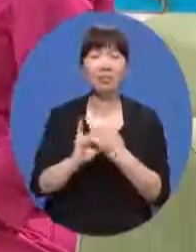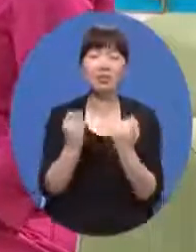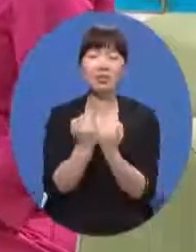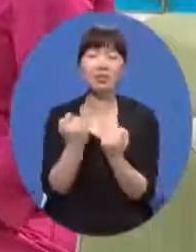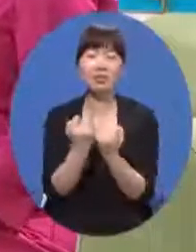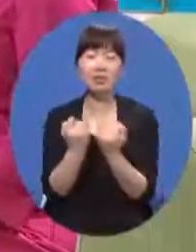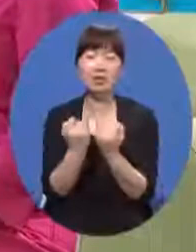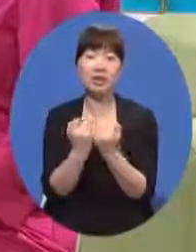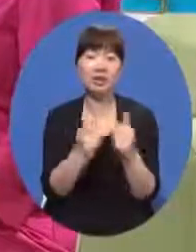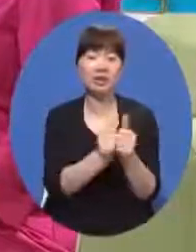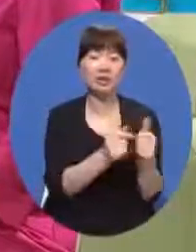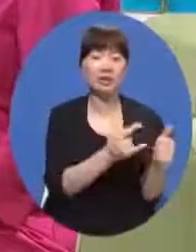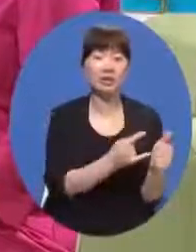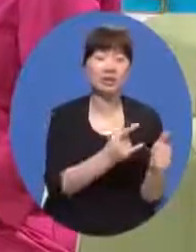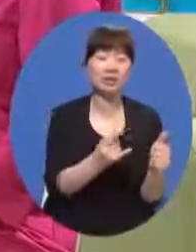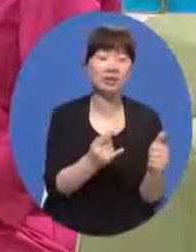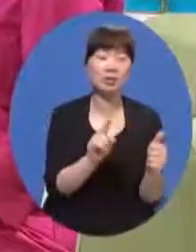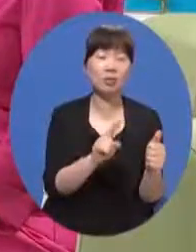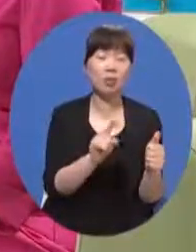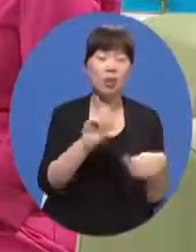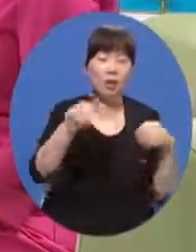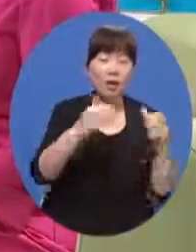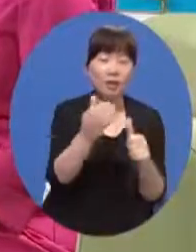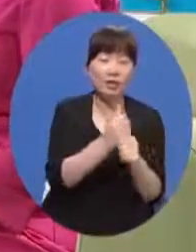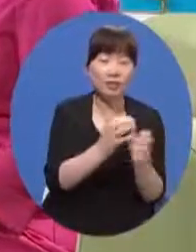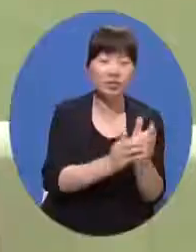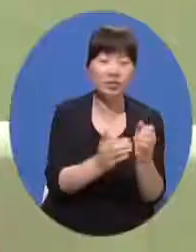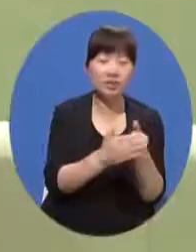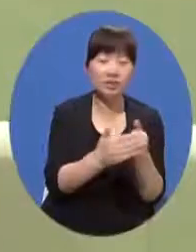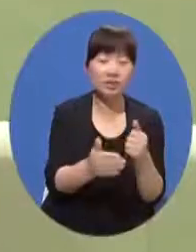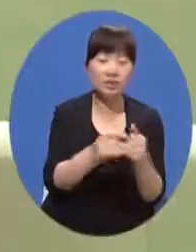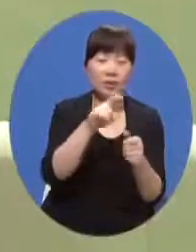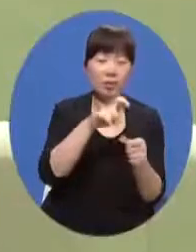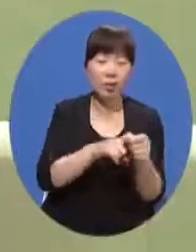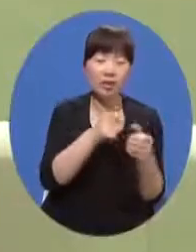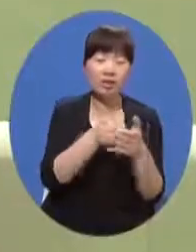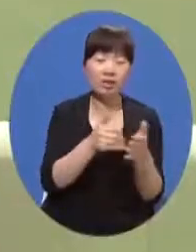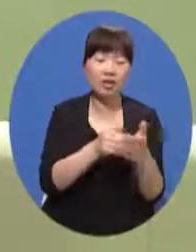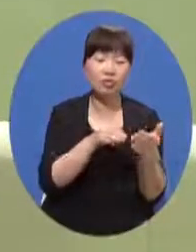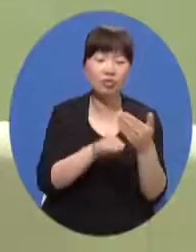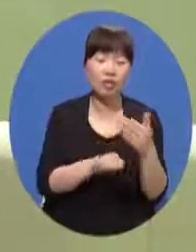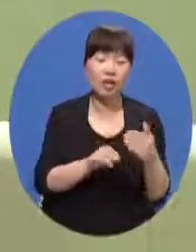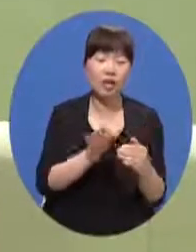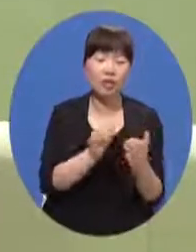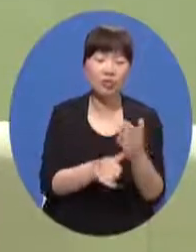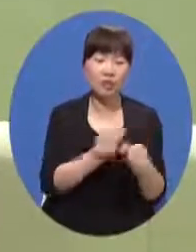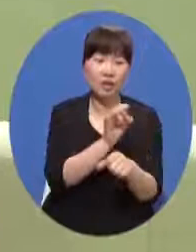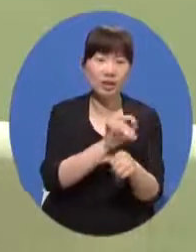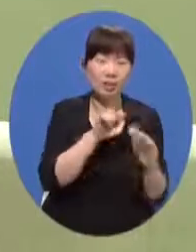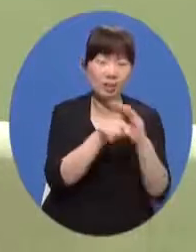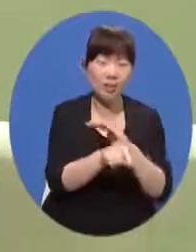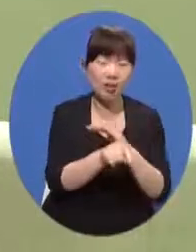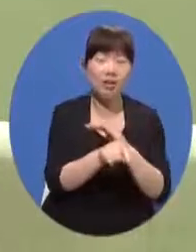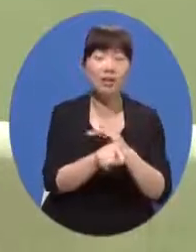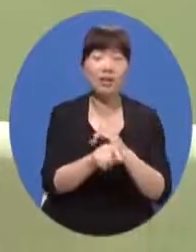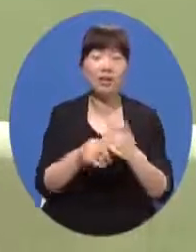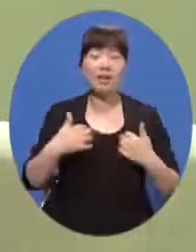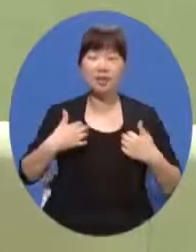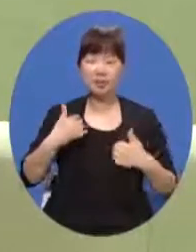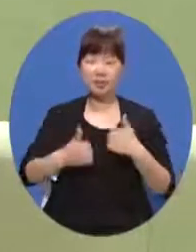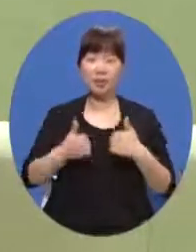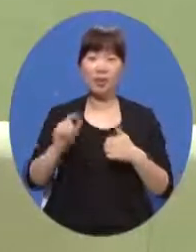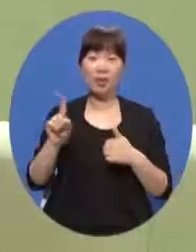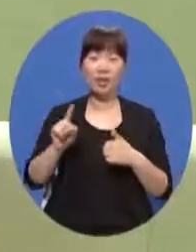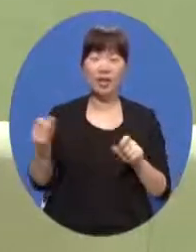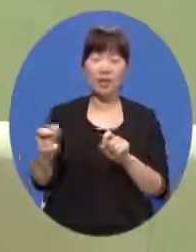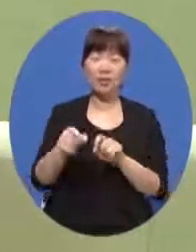여자들은 그렇게 남자들은 수렵을 하기 때문에 목표물을 잡고 쇼핑을 하러 가요. 네. 그래서 아주 재미난 실험이 그 앞에서 청바지